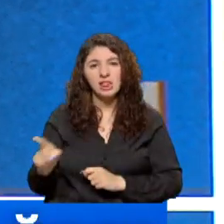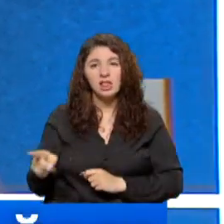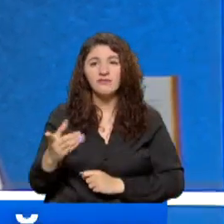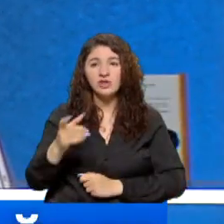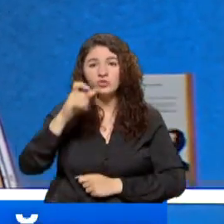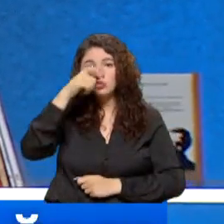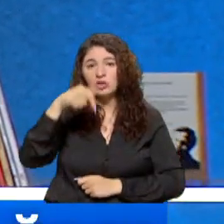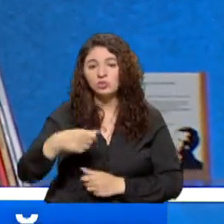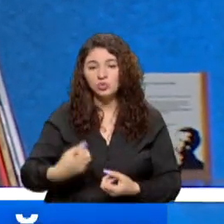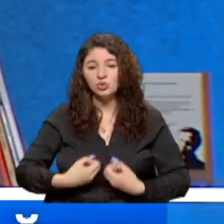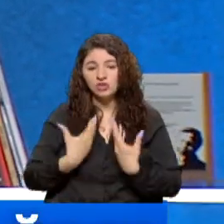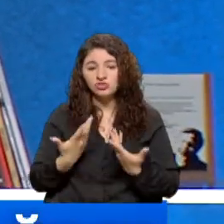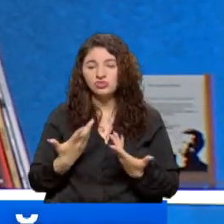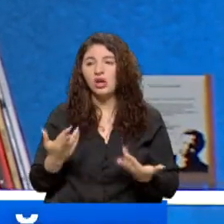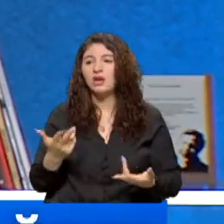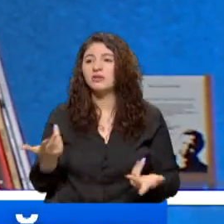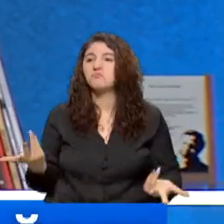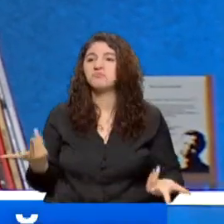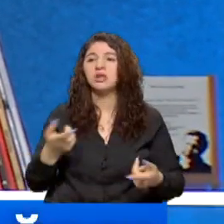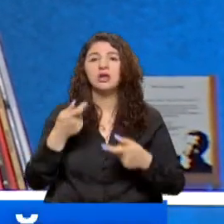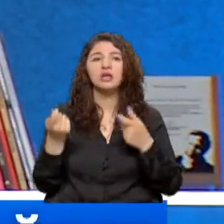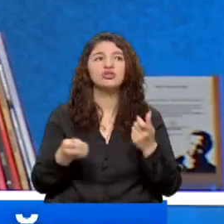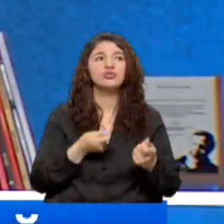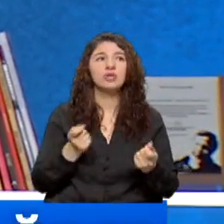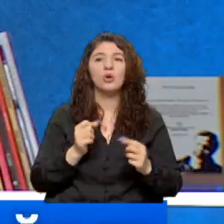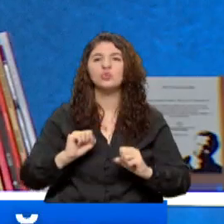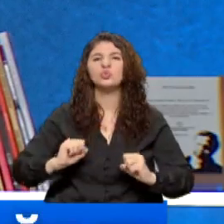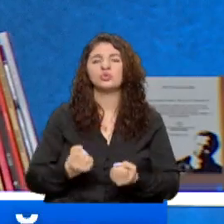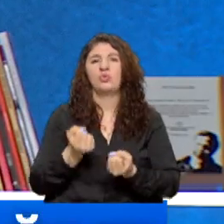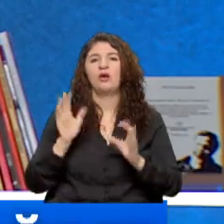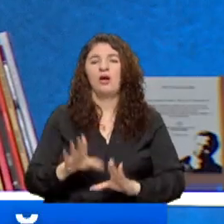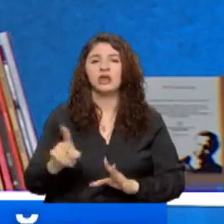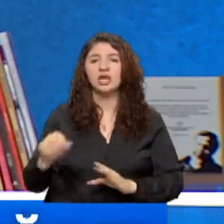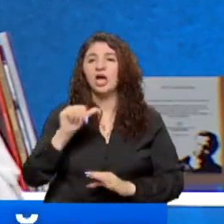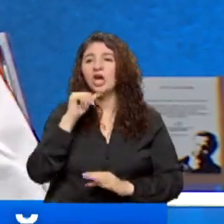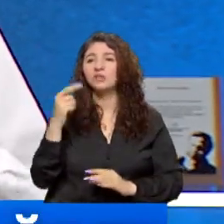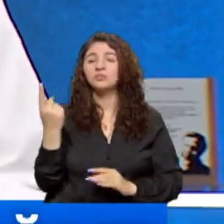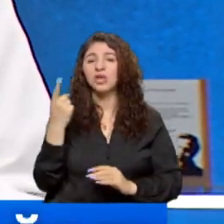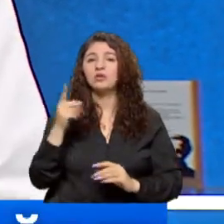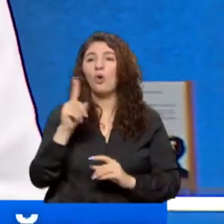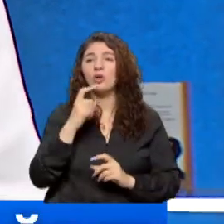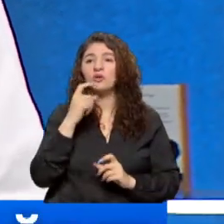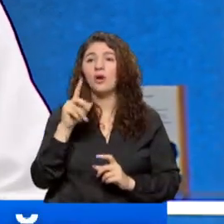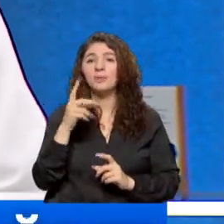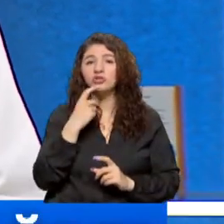ve Türkiye'deki üretici adeta işten soğutulduktan hiçbir şekilde 10 yıldır 15 yıldır